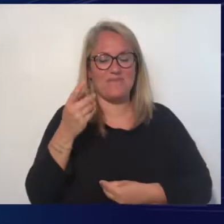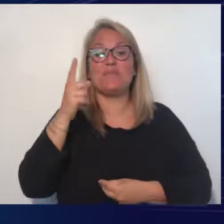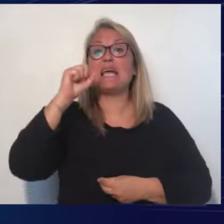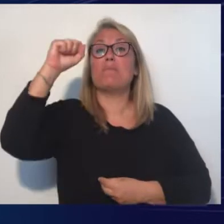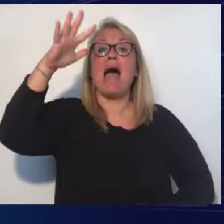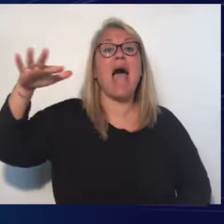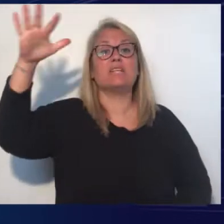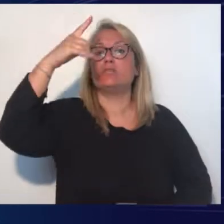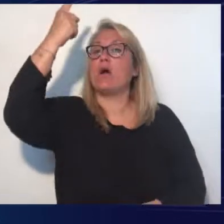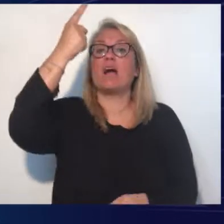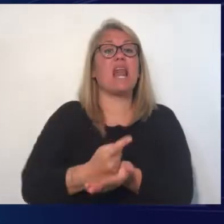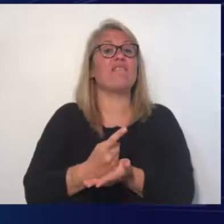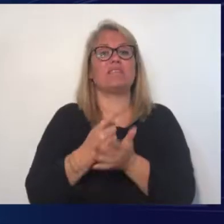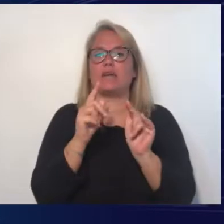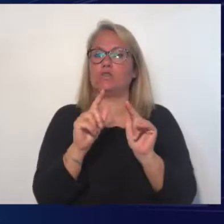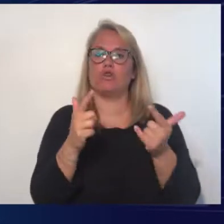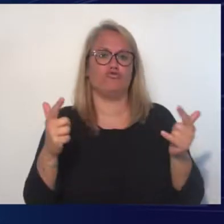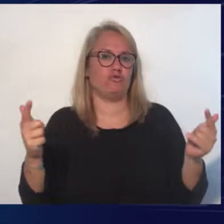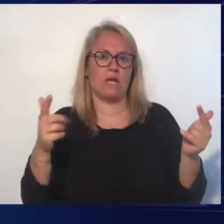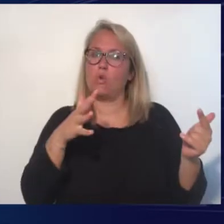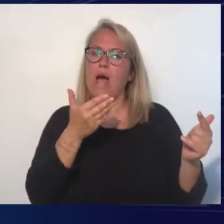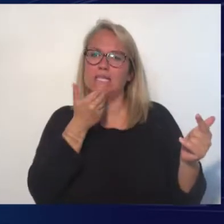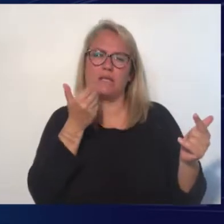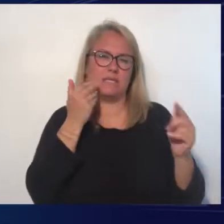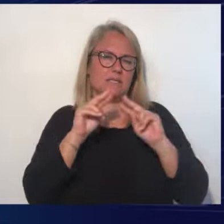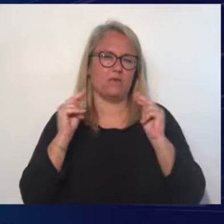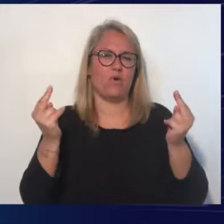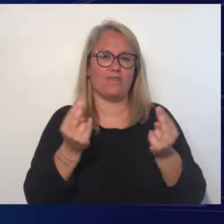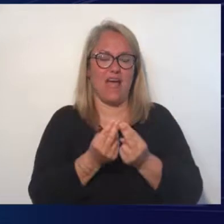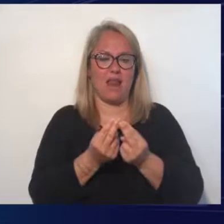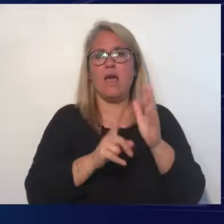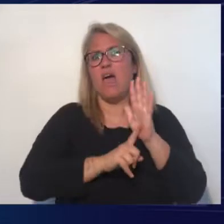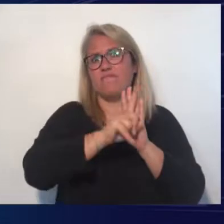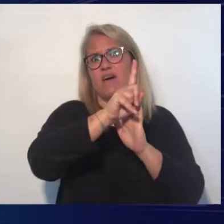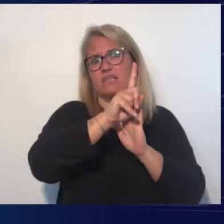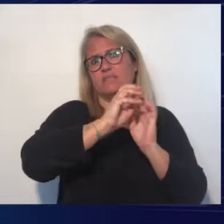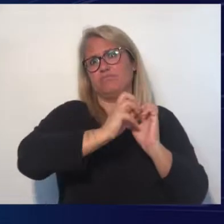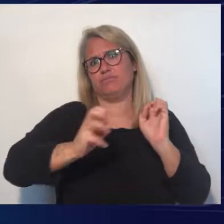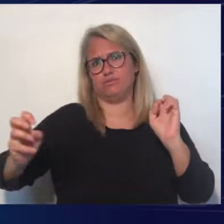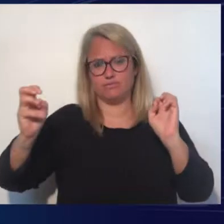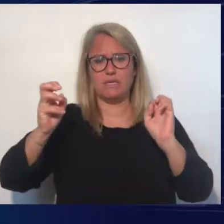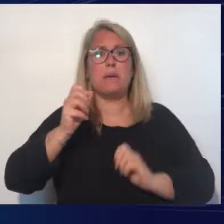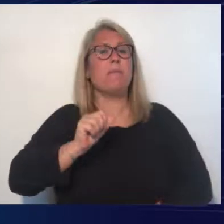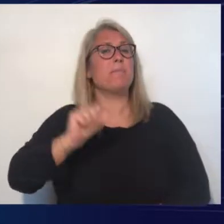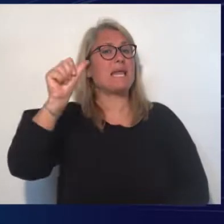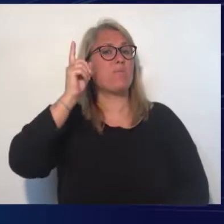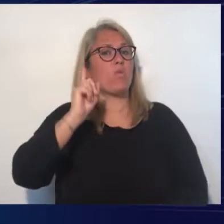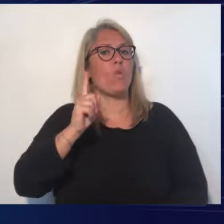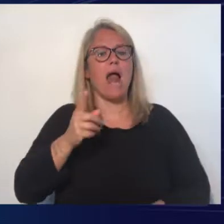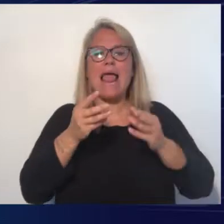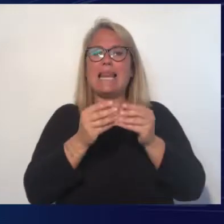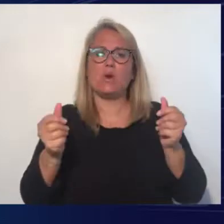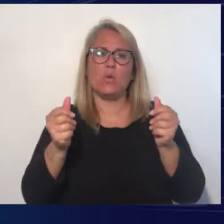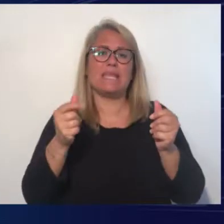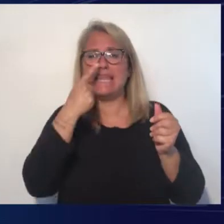che si chiama microgravità, cioè la quasi totale assenza della gravità. Il primo effetto è un salire di tutti i liquidi, in